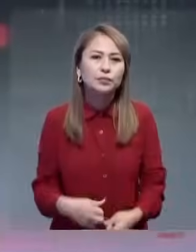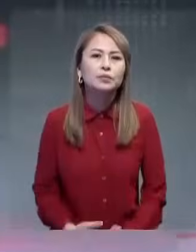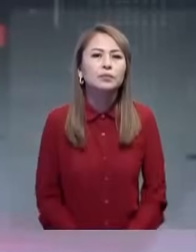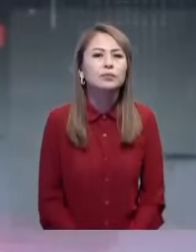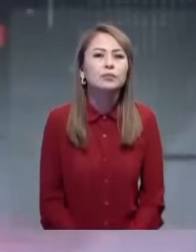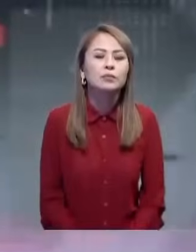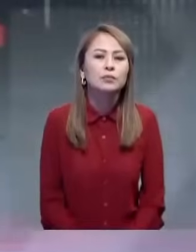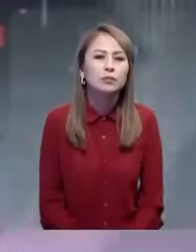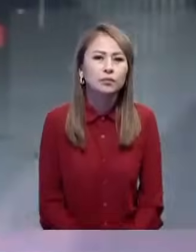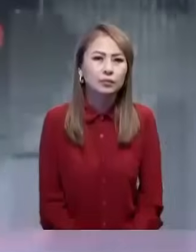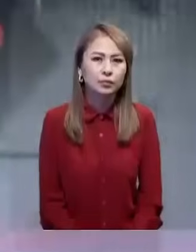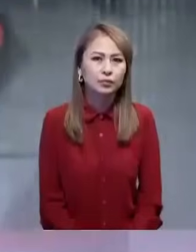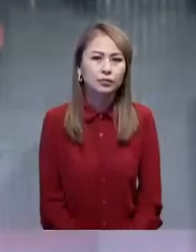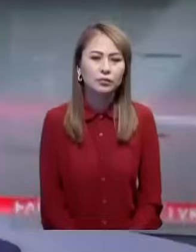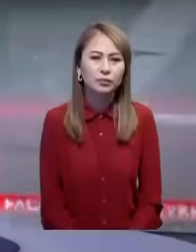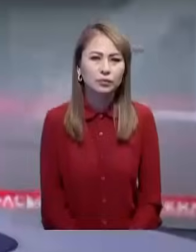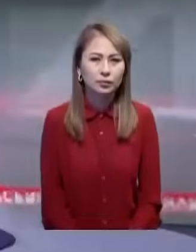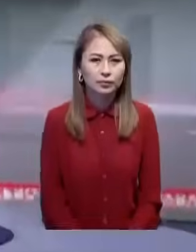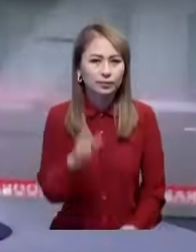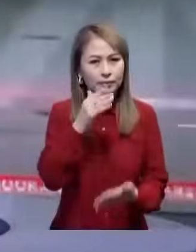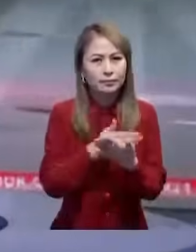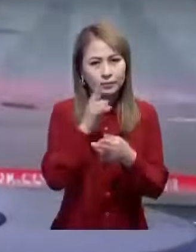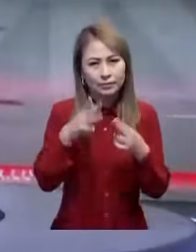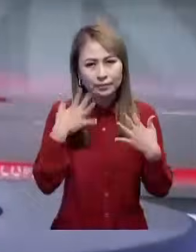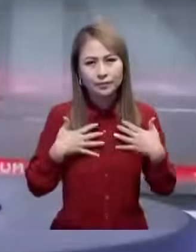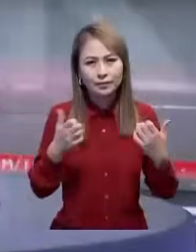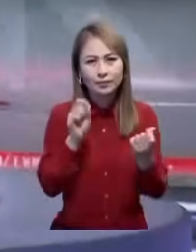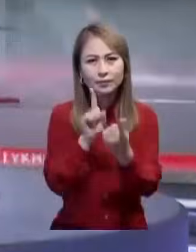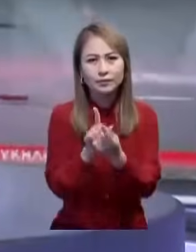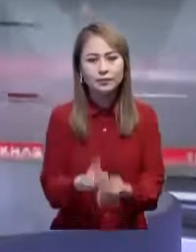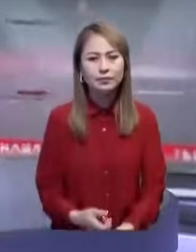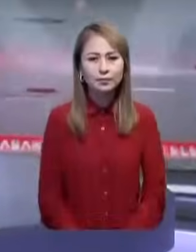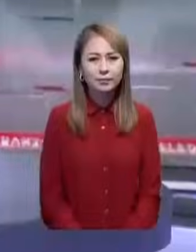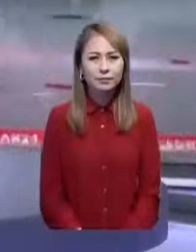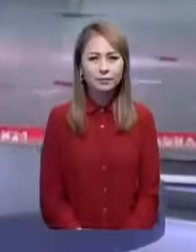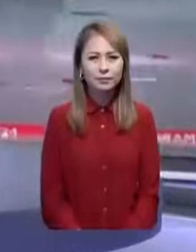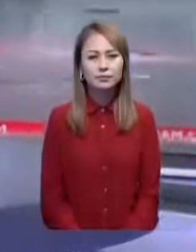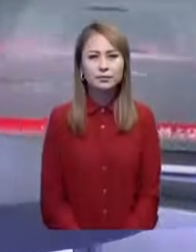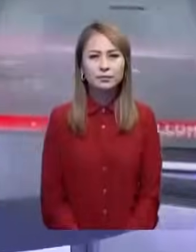QR-кодқа бағыттасаңыз болғаны. Әзірге осы, жаңалық күтіңіз.